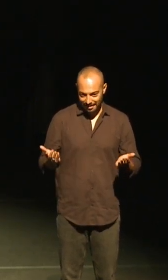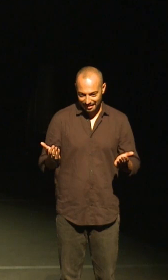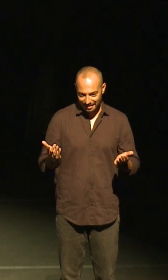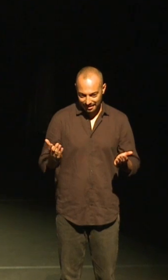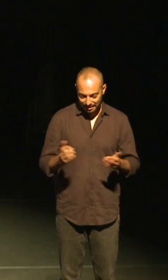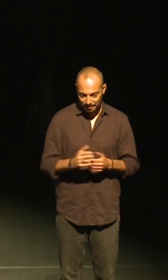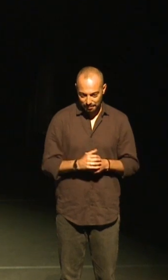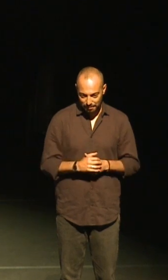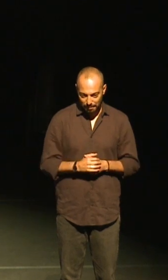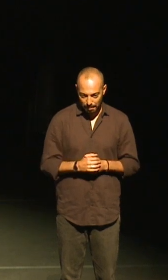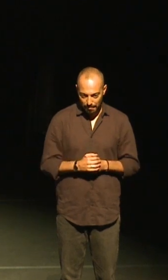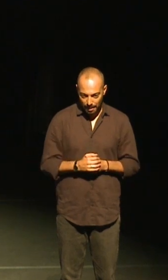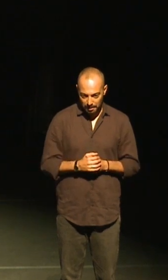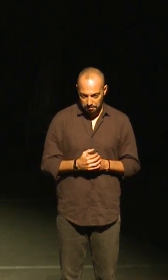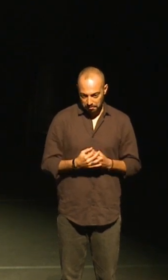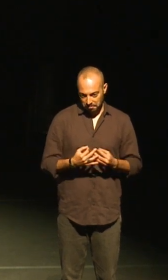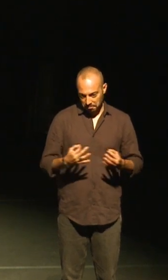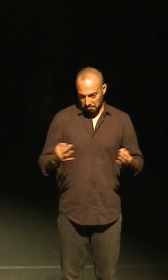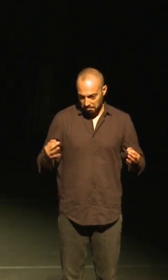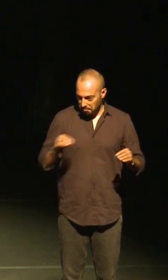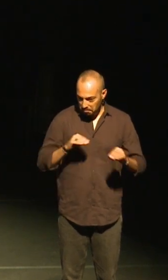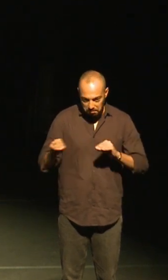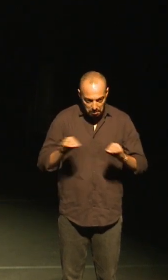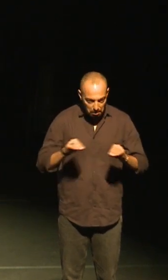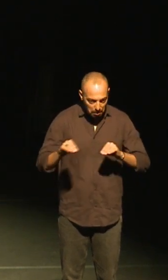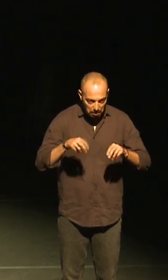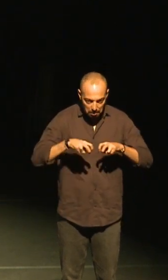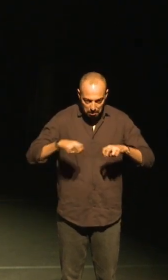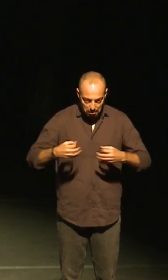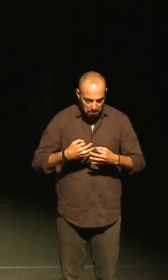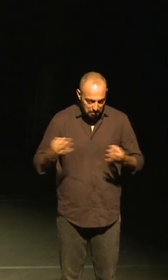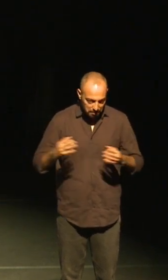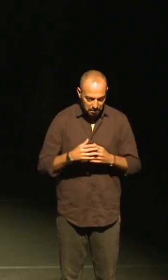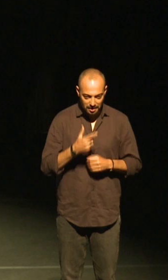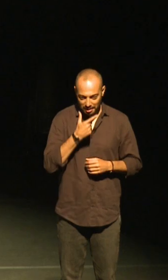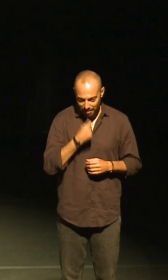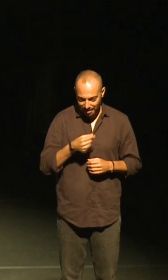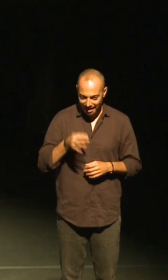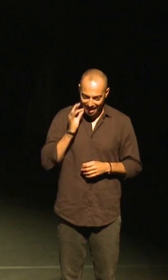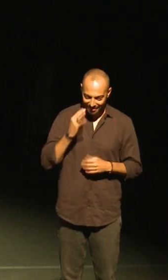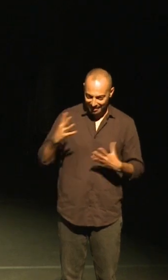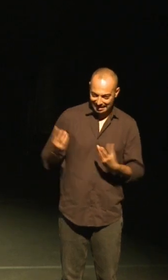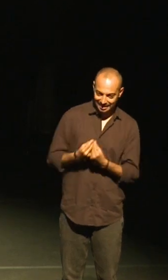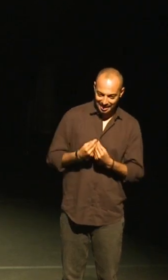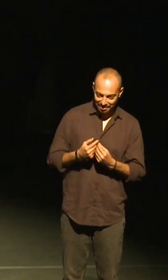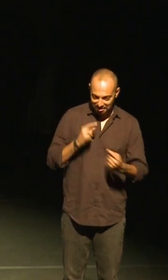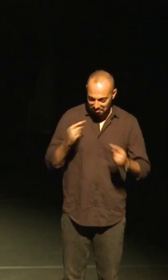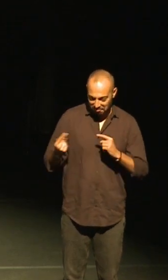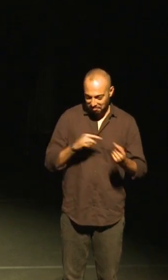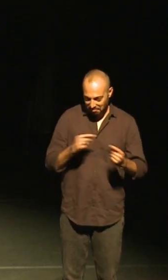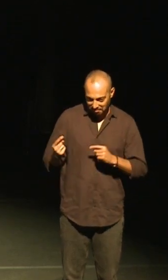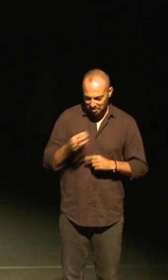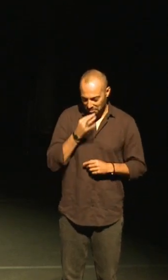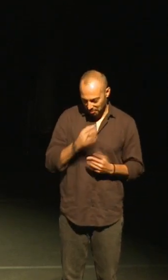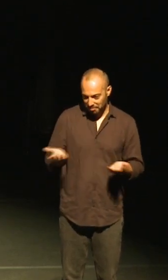disciplatamente in ordine Che bello potersi prendere un caffè con voi eh fare un po' di salotto è veramente un